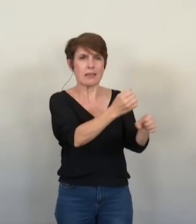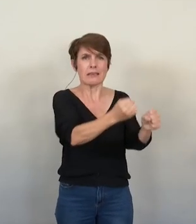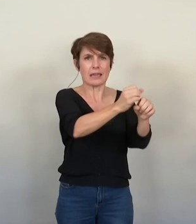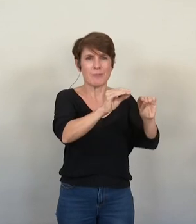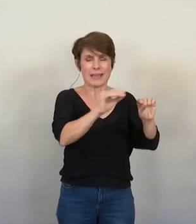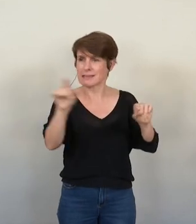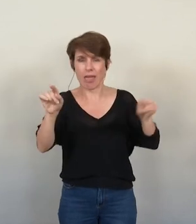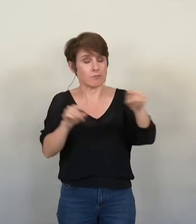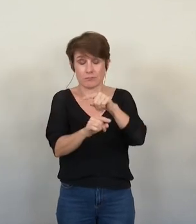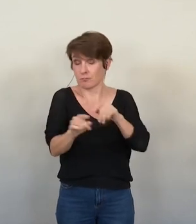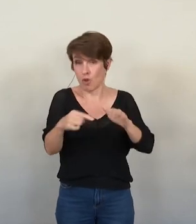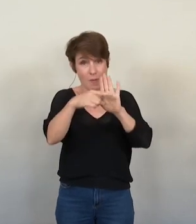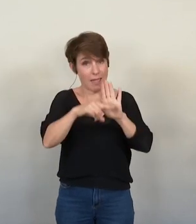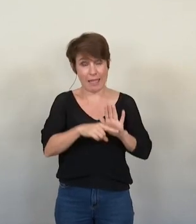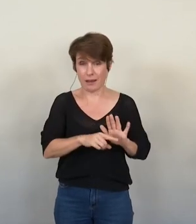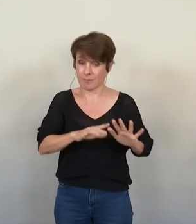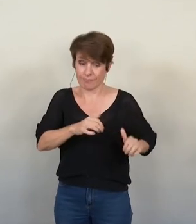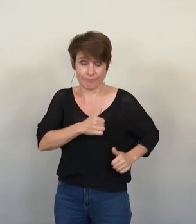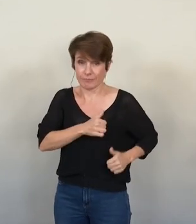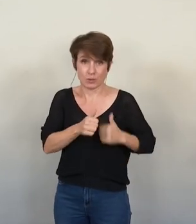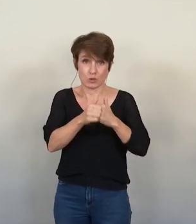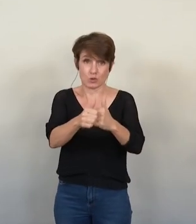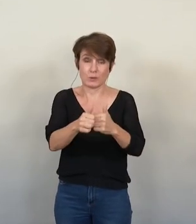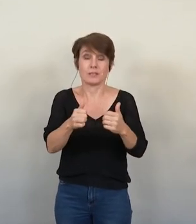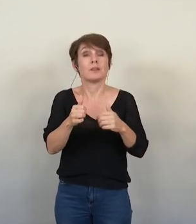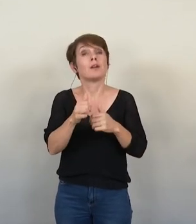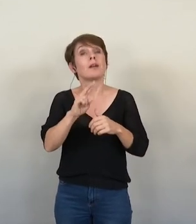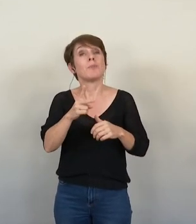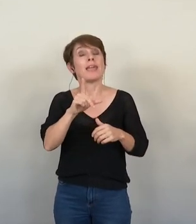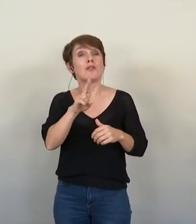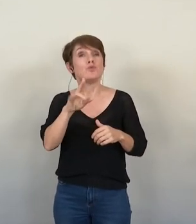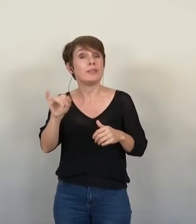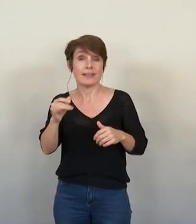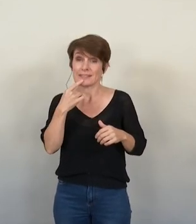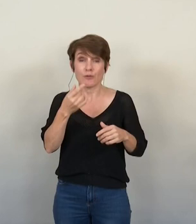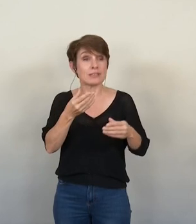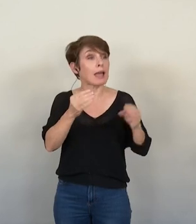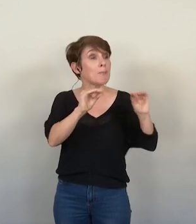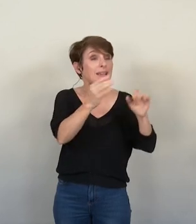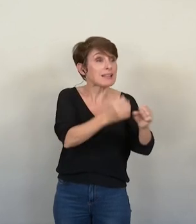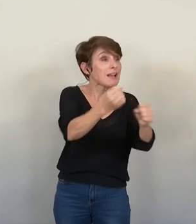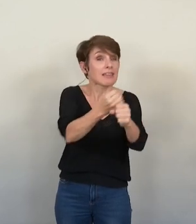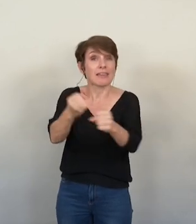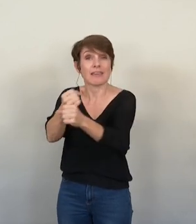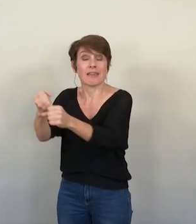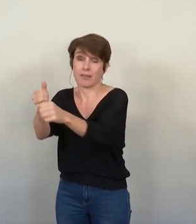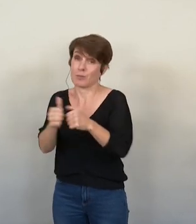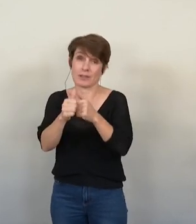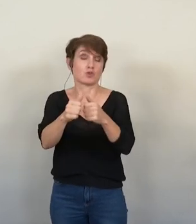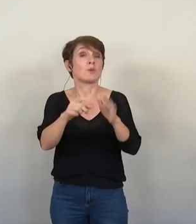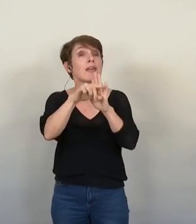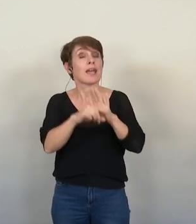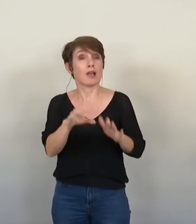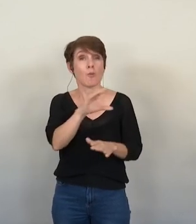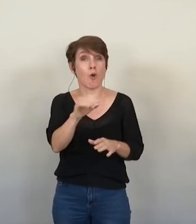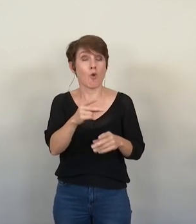règles en matière de pli c'est-à-dire l'occasion de rappeler que sur le contrôle des commerces il y a des règlements de copropriété qui permettent ou